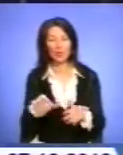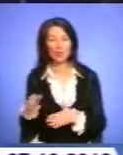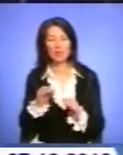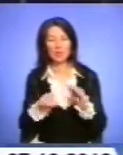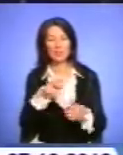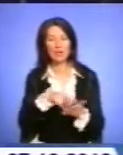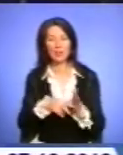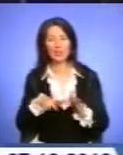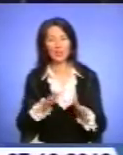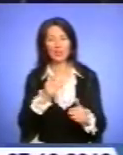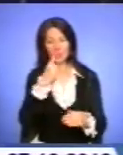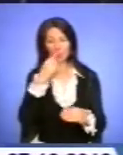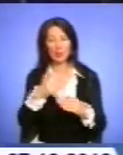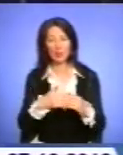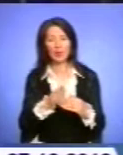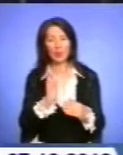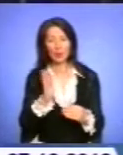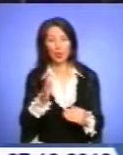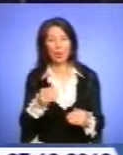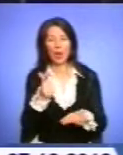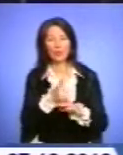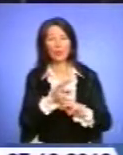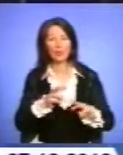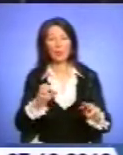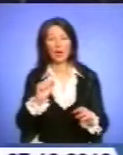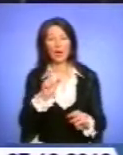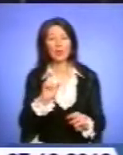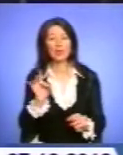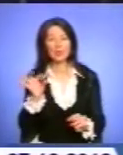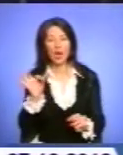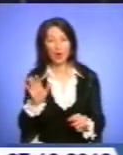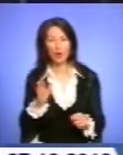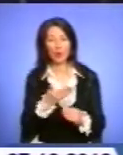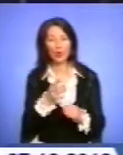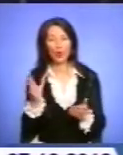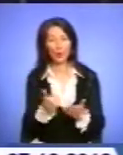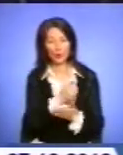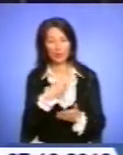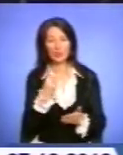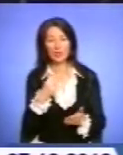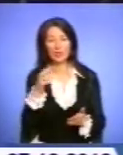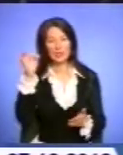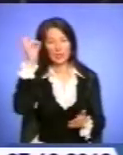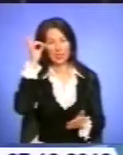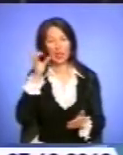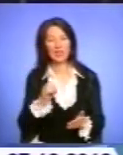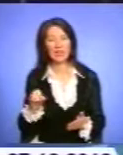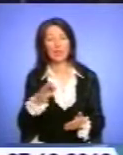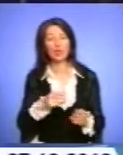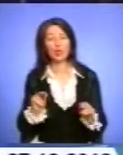на найближче майбутнє. Прем'єр Микола Азаров поміж успіхів 2012-го згадав Єврочемпіонат з